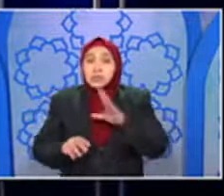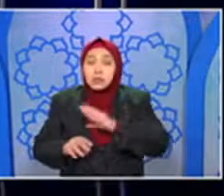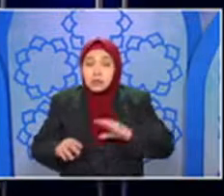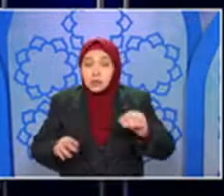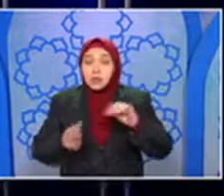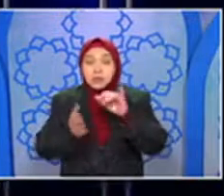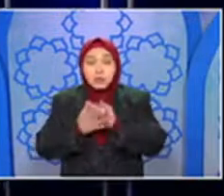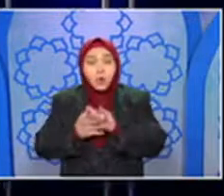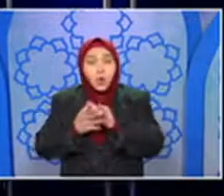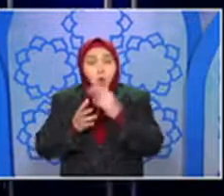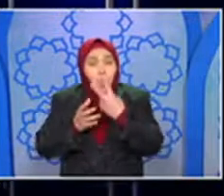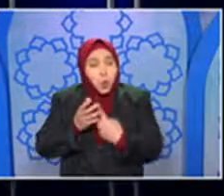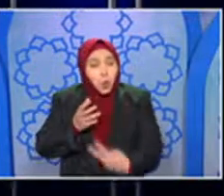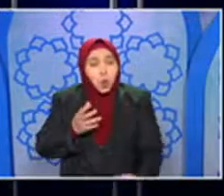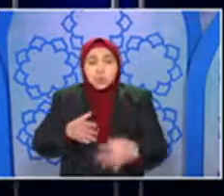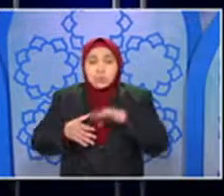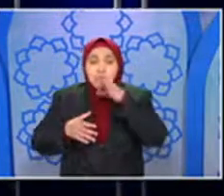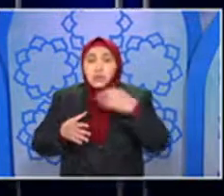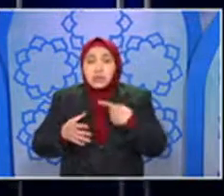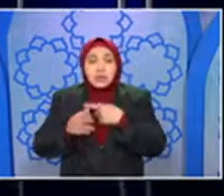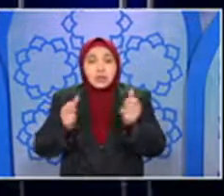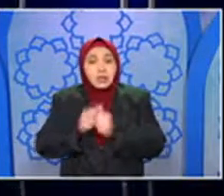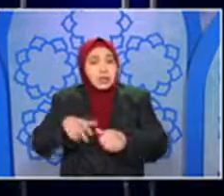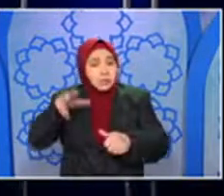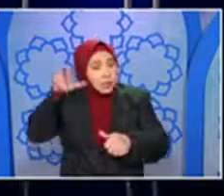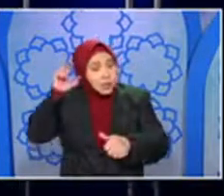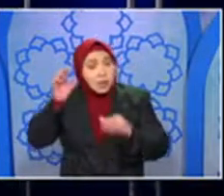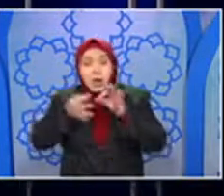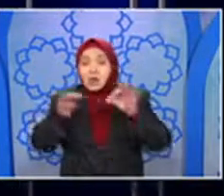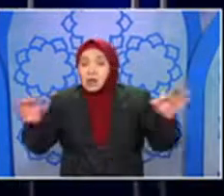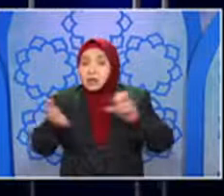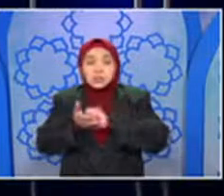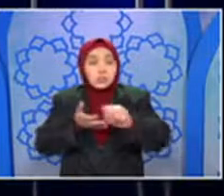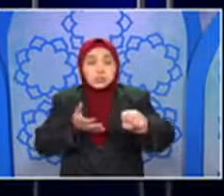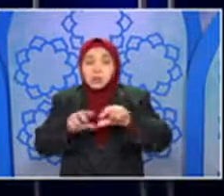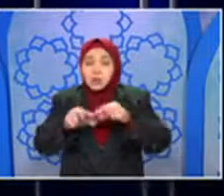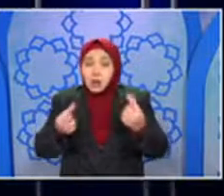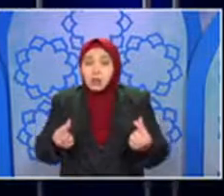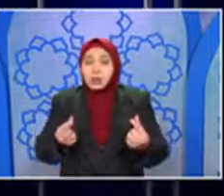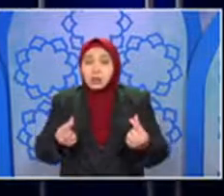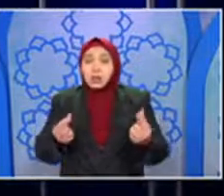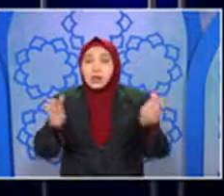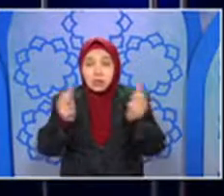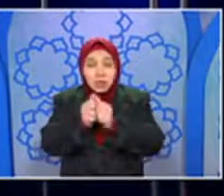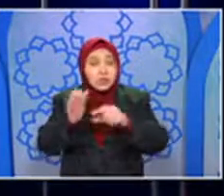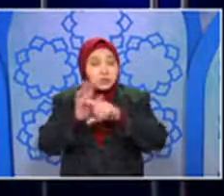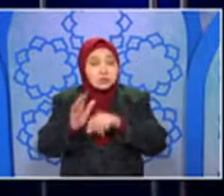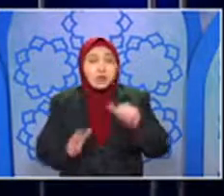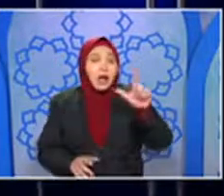hendaknya jiwa dan raga kita dengan mendengar ayat-ayat suci Al-Quran Al-Karim. Di dalam surah Al-Mulk,